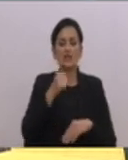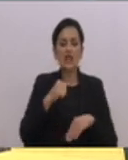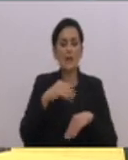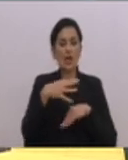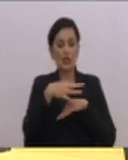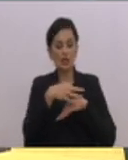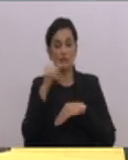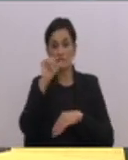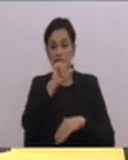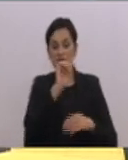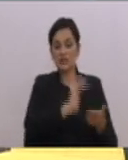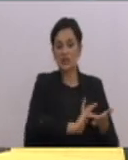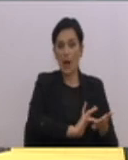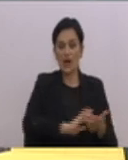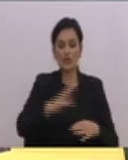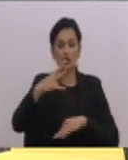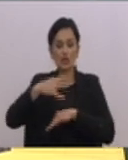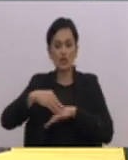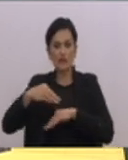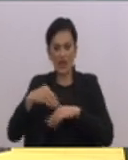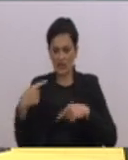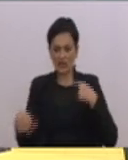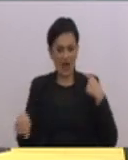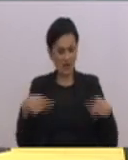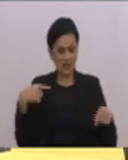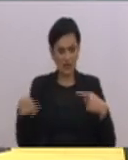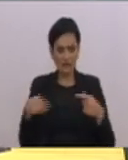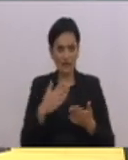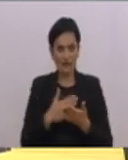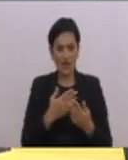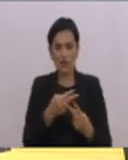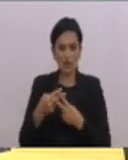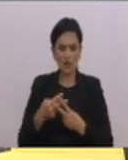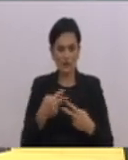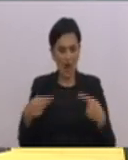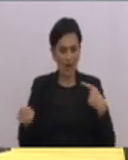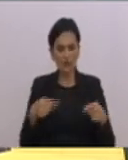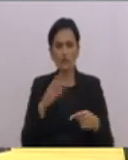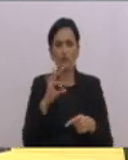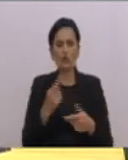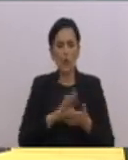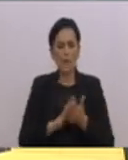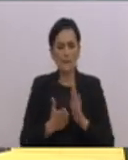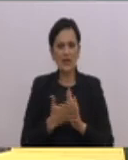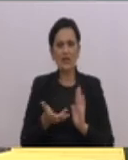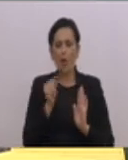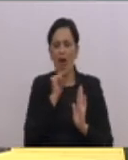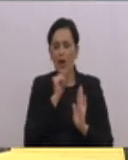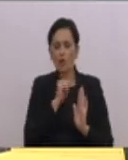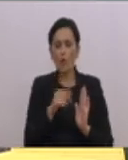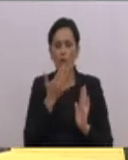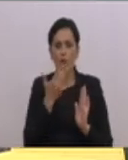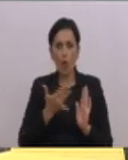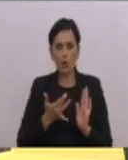იგივე ქვეყნები არის, მათ შორის ძალიან დიდი განსხვავებაა ყველაფერში. სოციალურ რაღაც პირობებში, ეკონომიკაში,